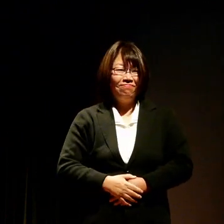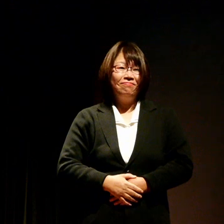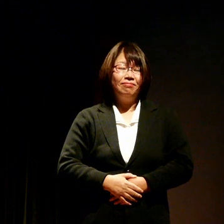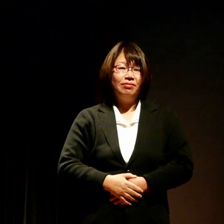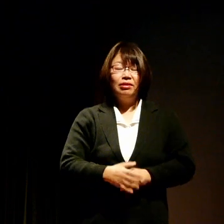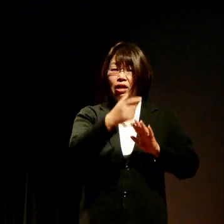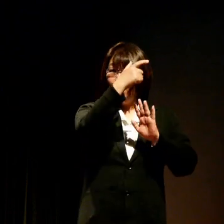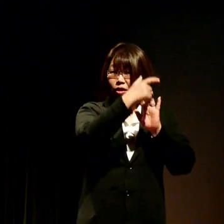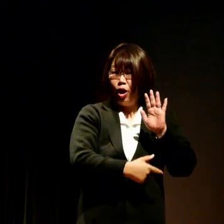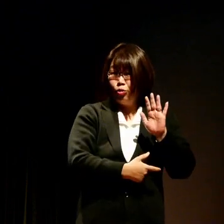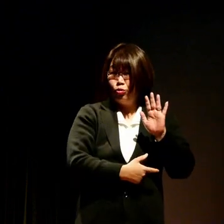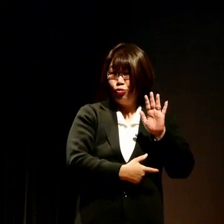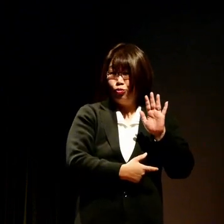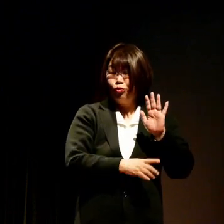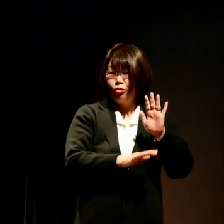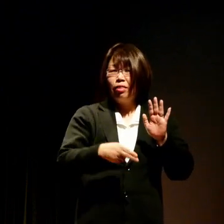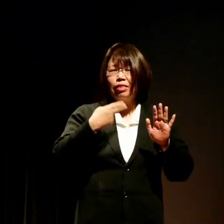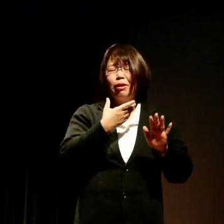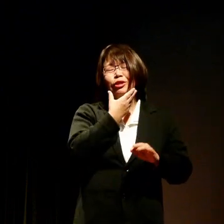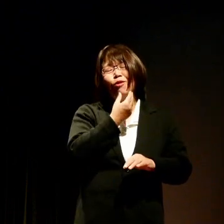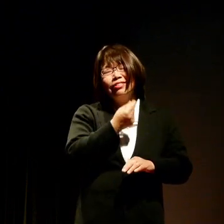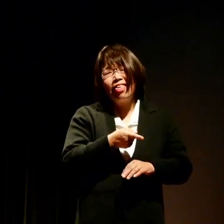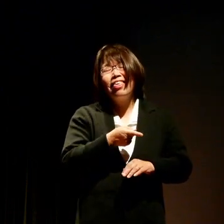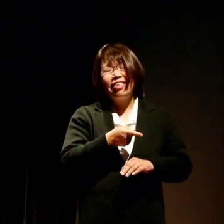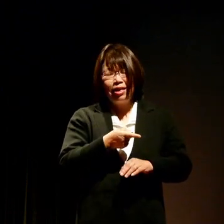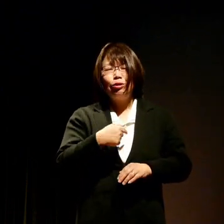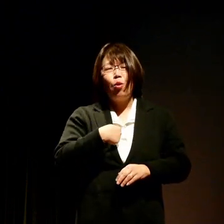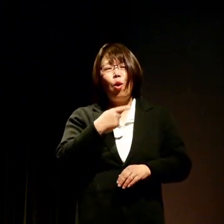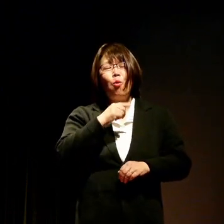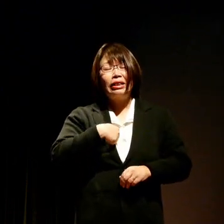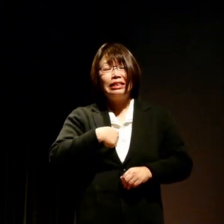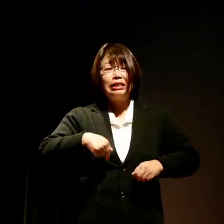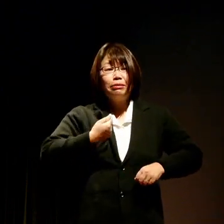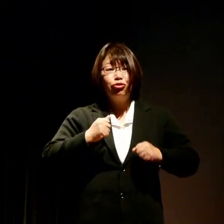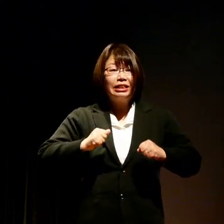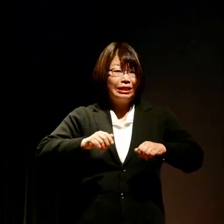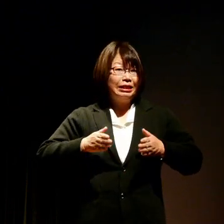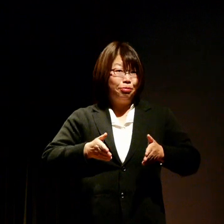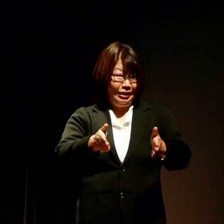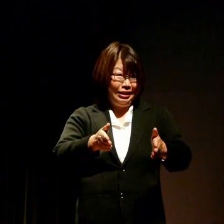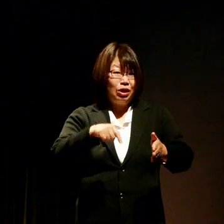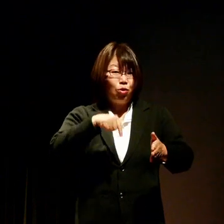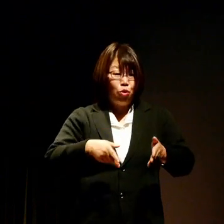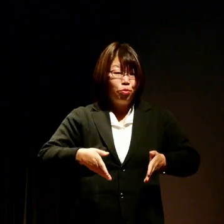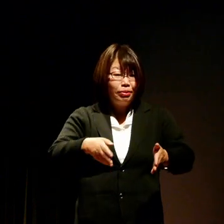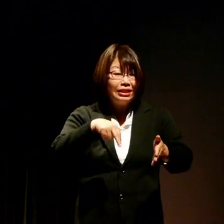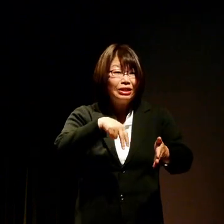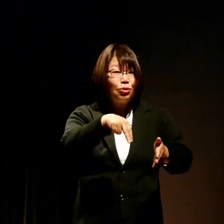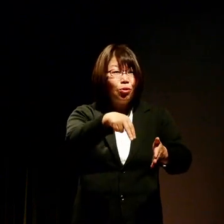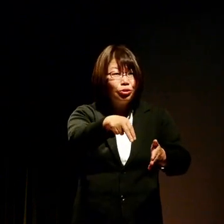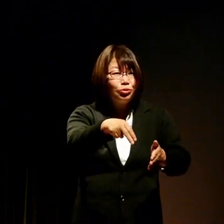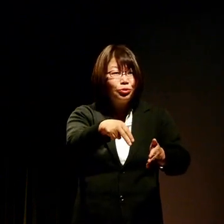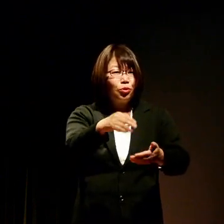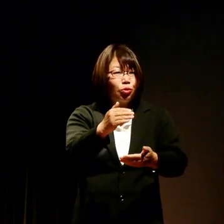タイトルにもあります、食べるって幸せ、それが私の生きる道。私がこの道を進む